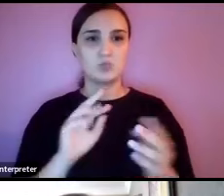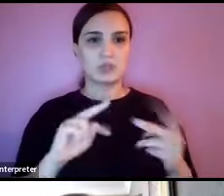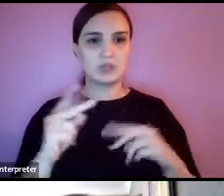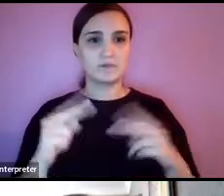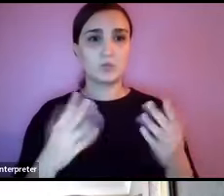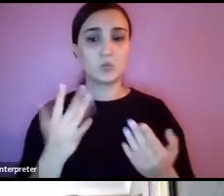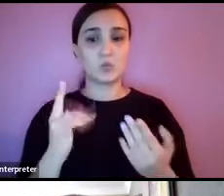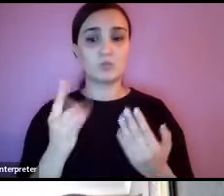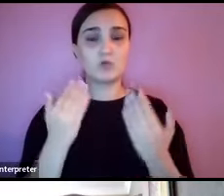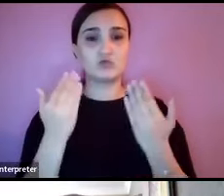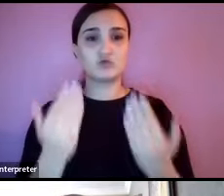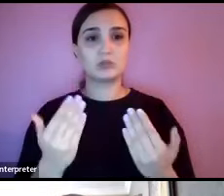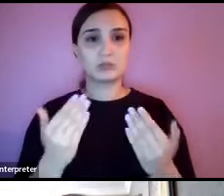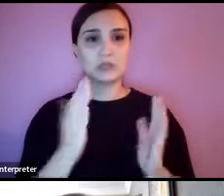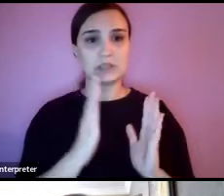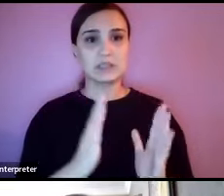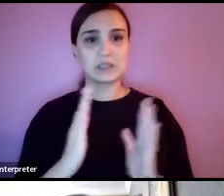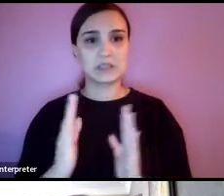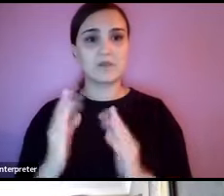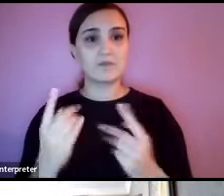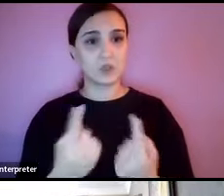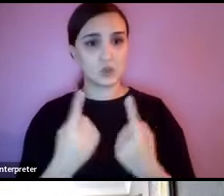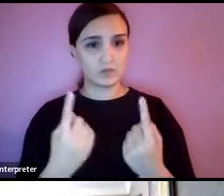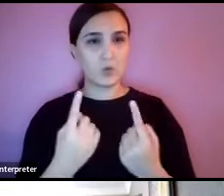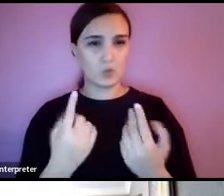ბავშვის ქცევა, ჩოული ქცევა